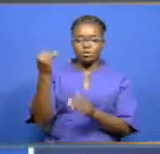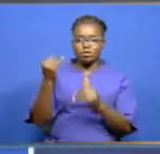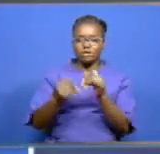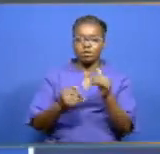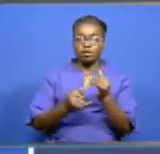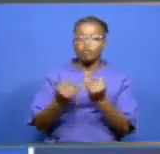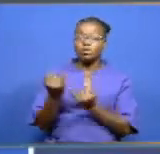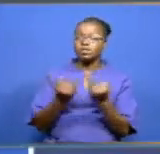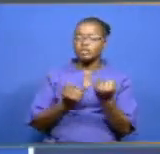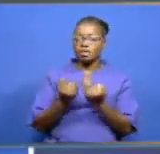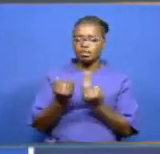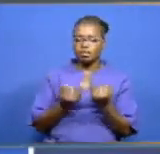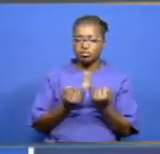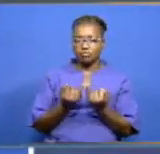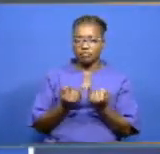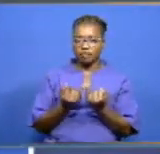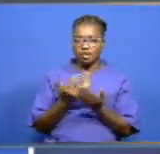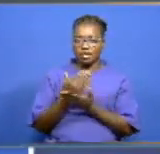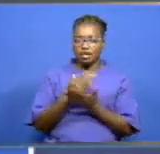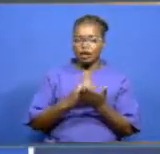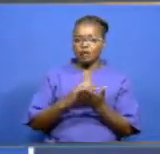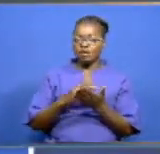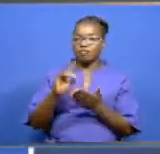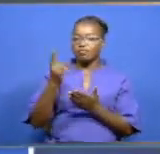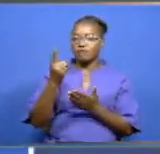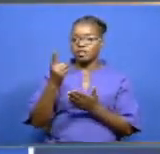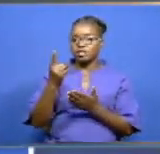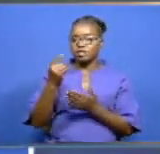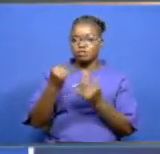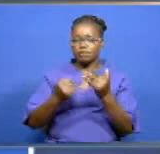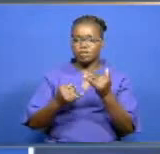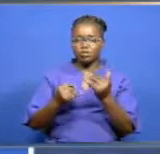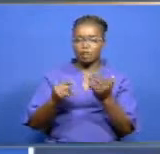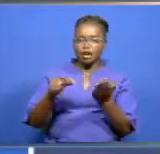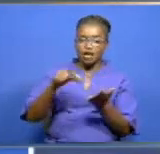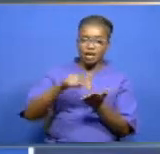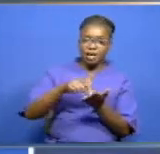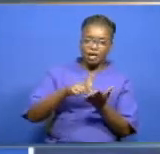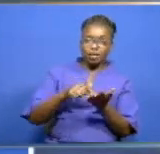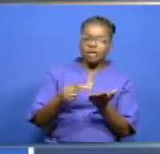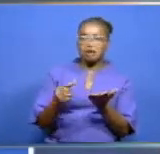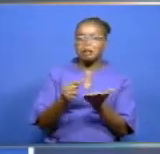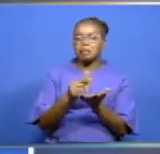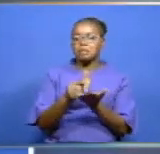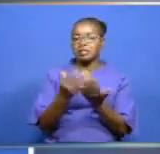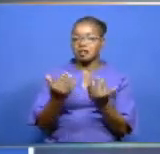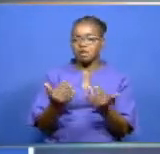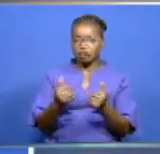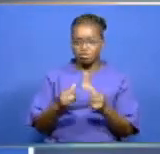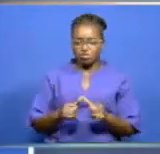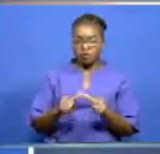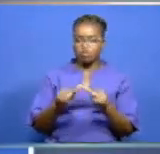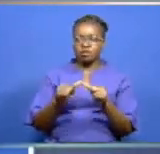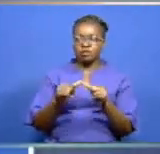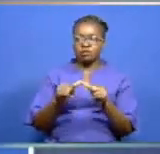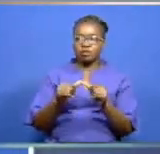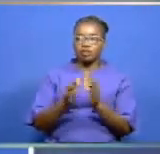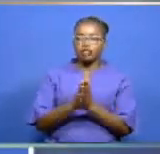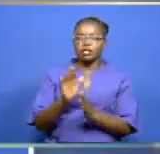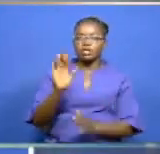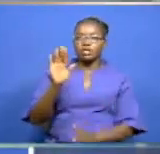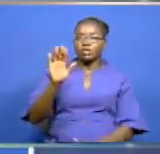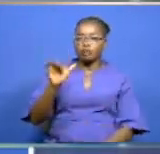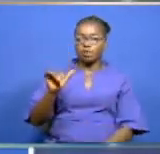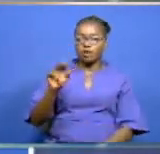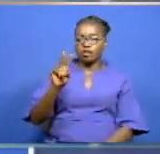siku ya Jumamosi. Nusu fainali ya kwanza baina ya Ghana na Gambia inaendelea hivi sasa katika runinga ya Y254, huku